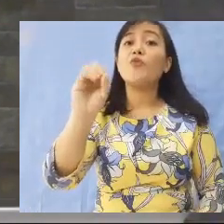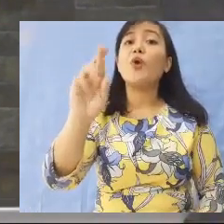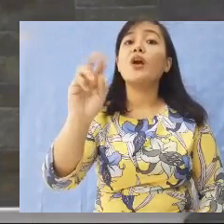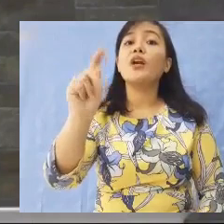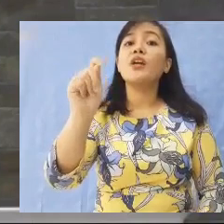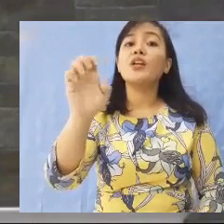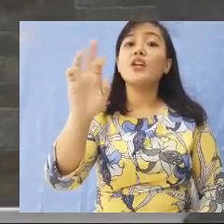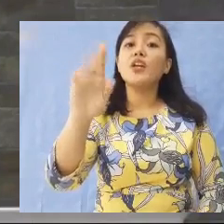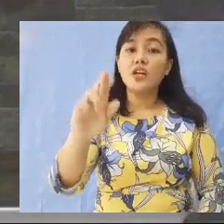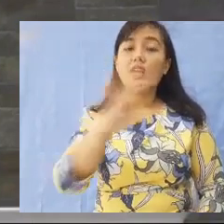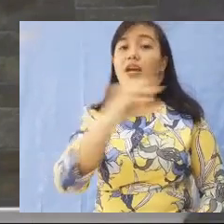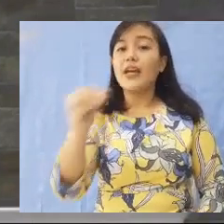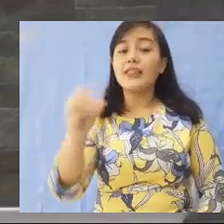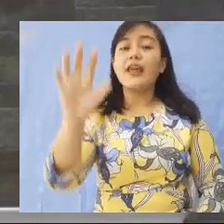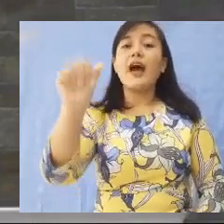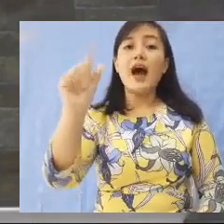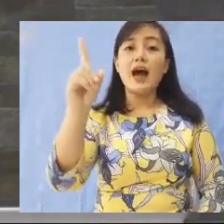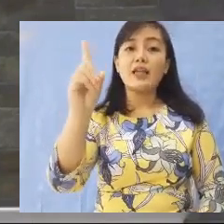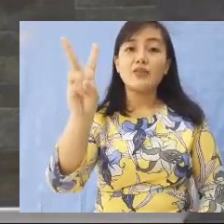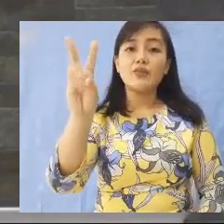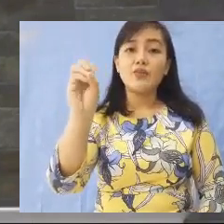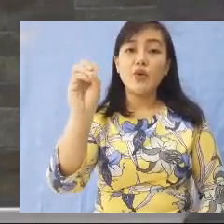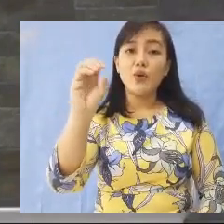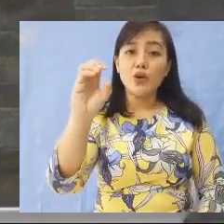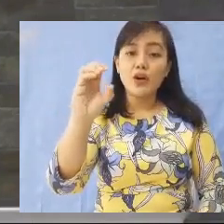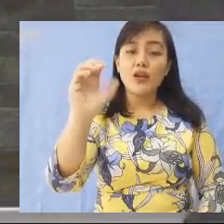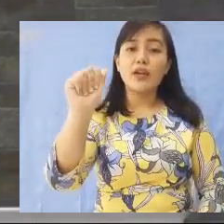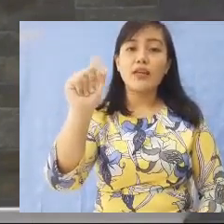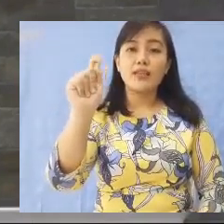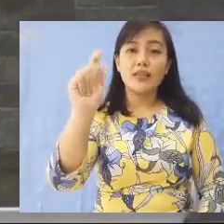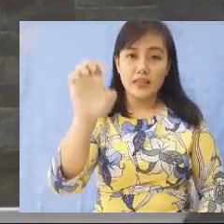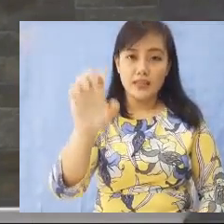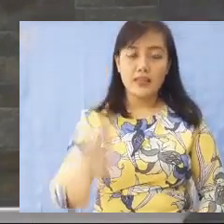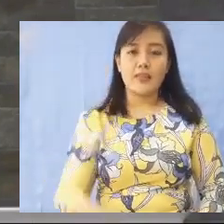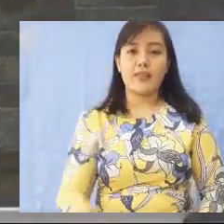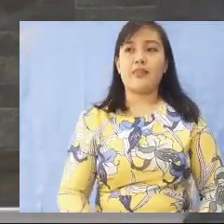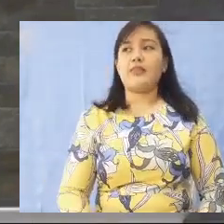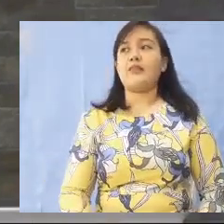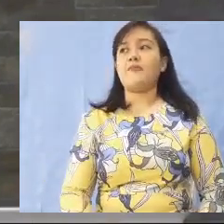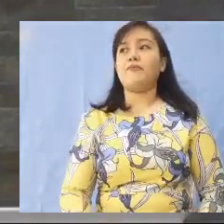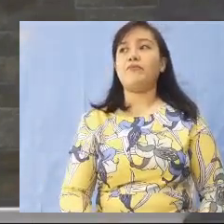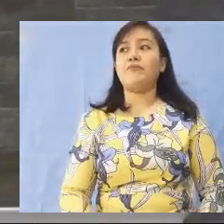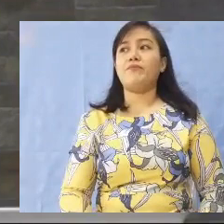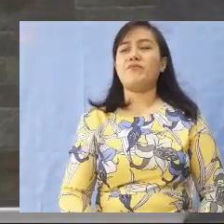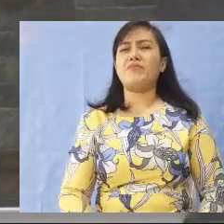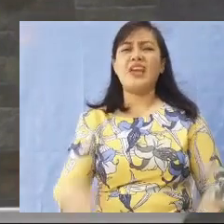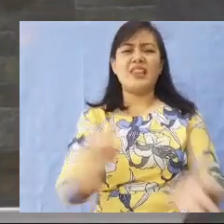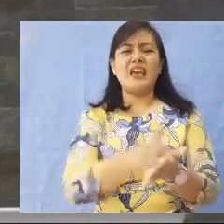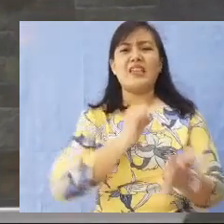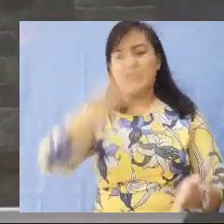At nakakalungkot naman kapag ang nabalitaan natin ay Kristiyano nagbigti.